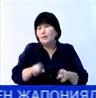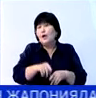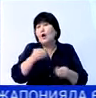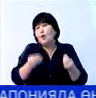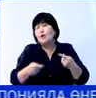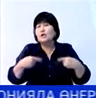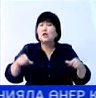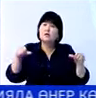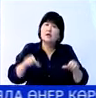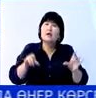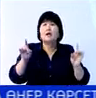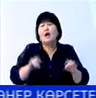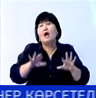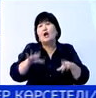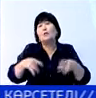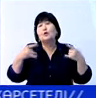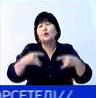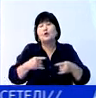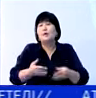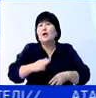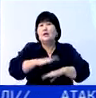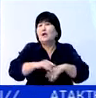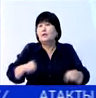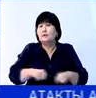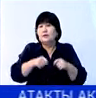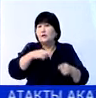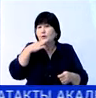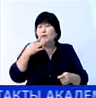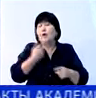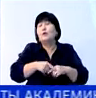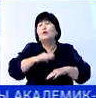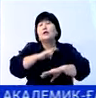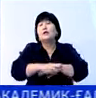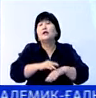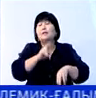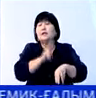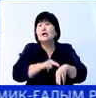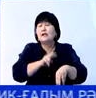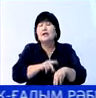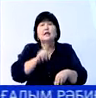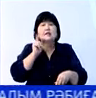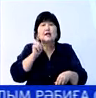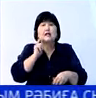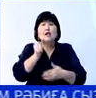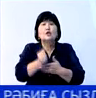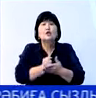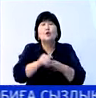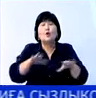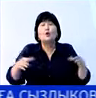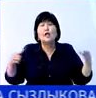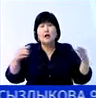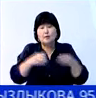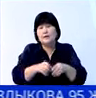сауық орталықтары мен компьютер клубтарында тәртіпсіздік тыйылар емес. Сол себепті тәртіп сақшылары мен жастар ресурстық орталық өкілдері